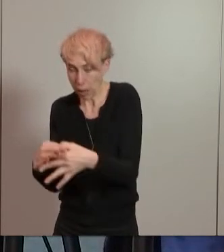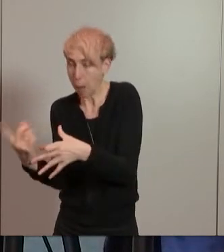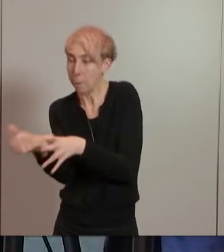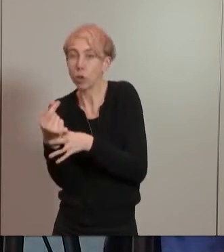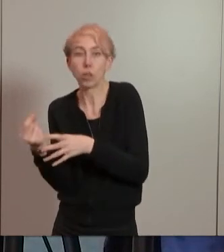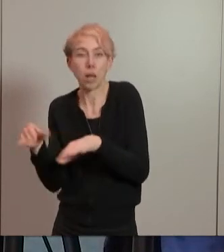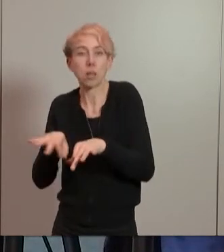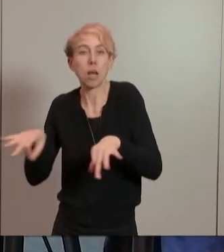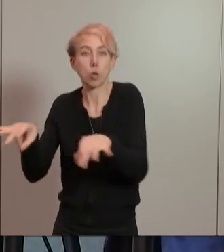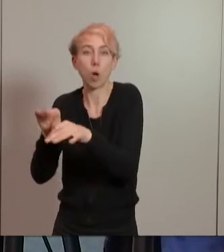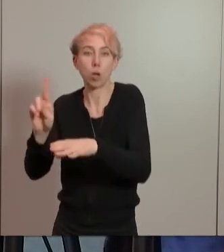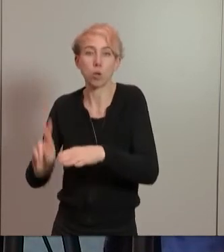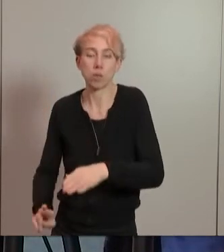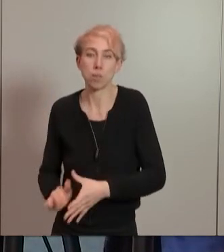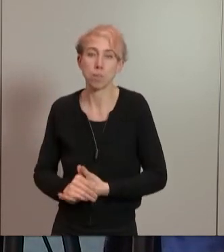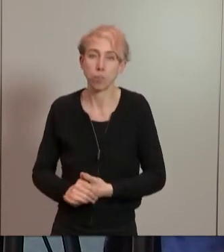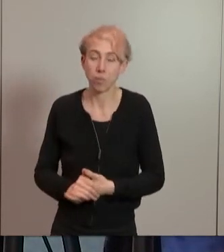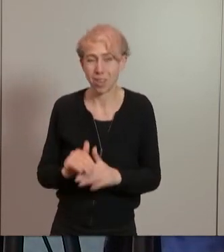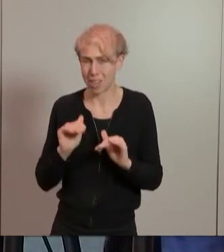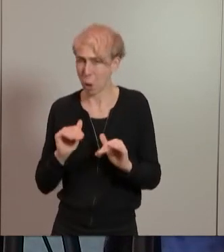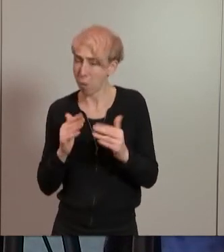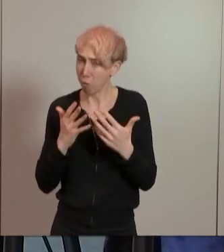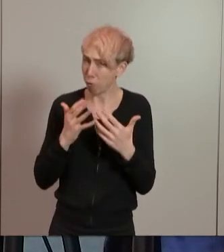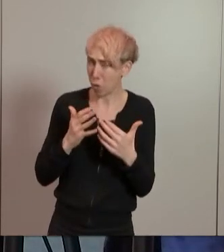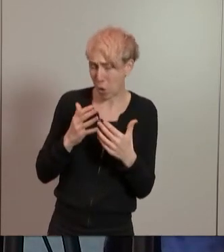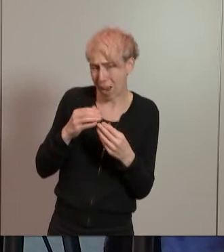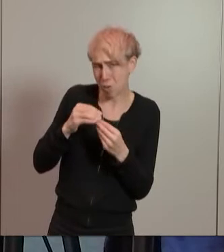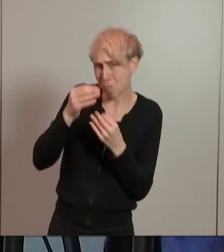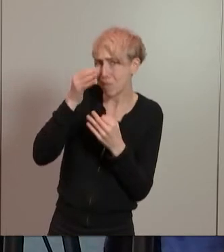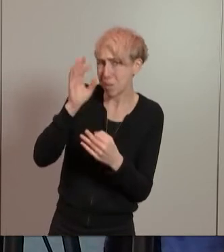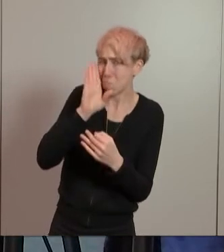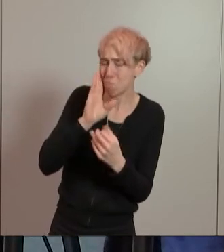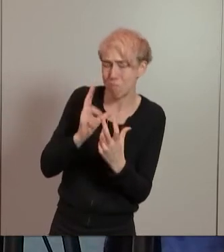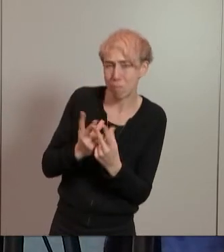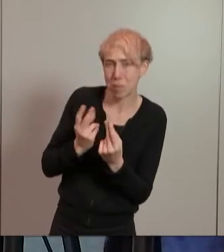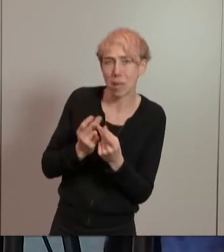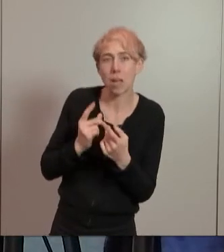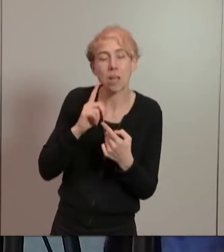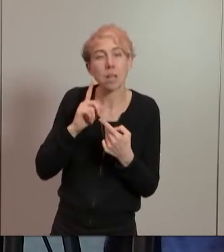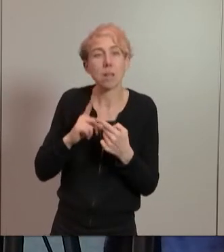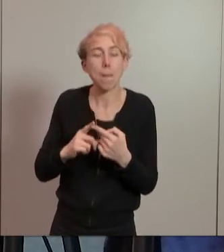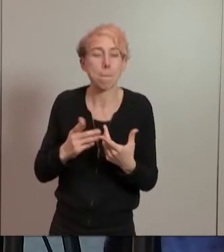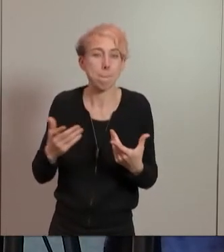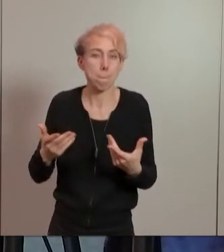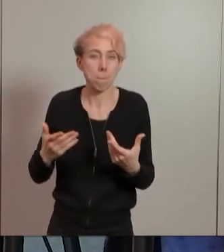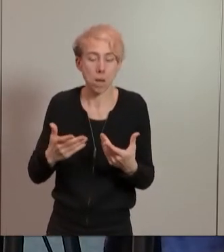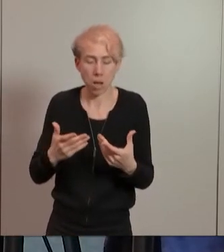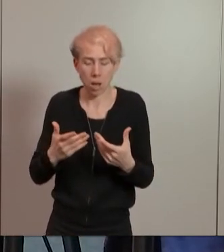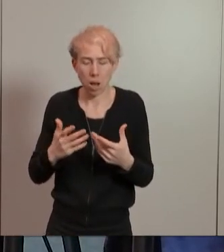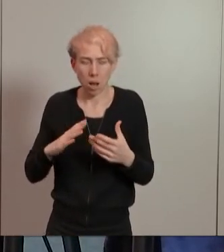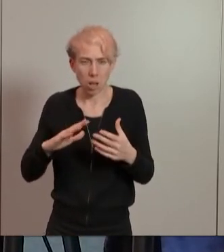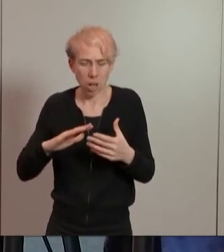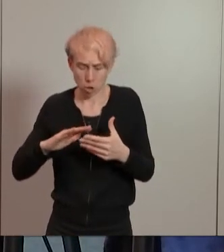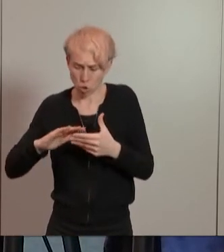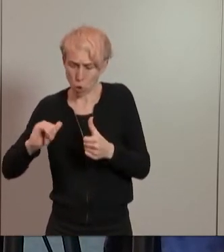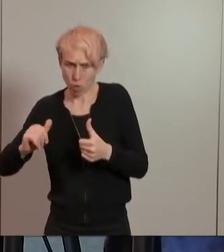roséen. Nous aimerions tout de même avoir une petite précision sur le maintien de la possibilité de transfert des